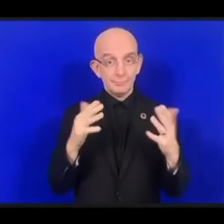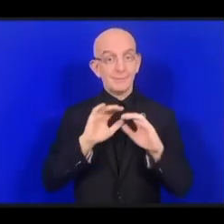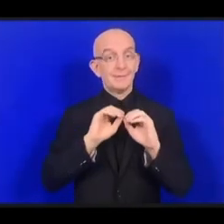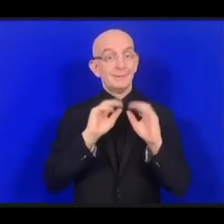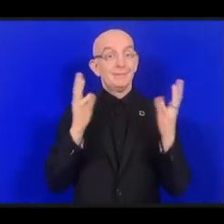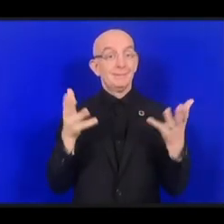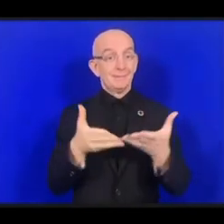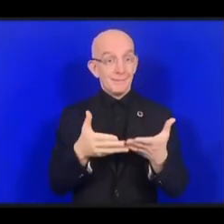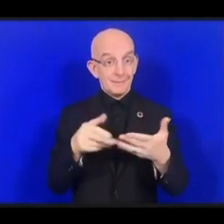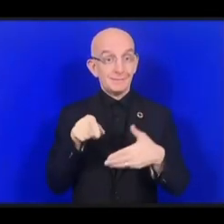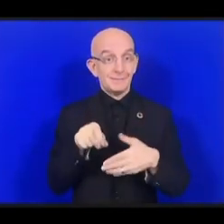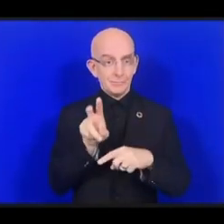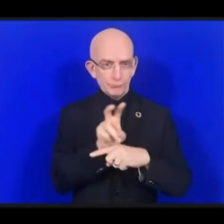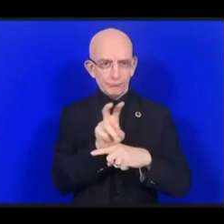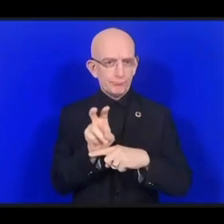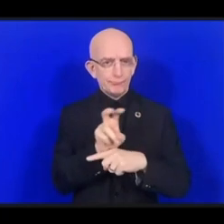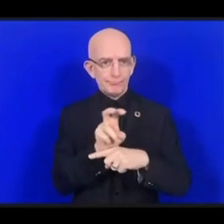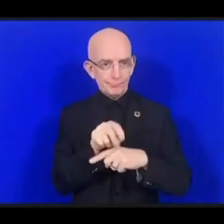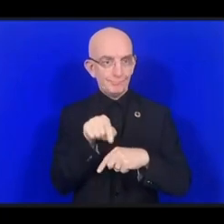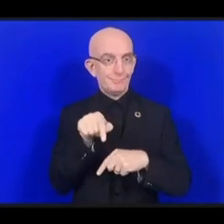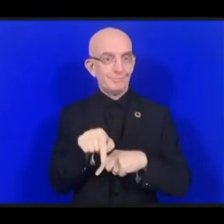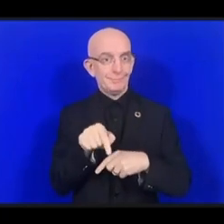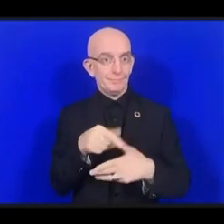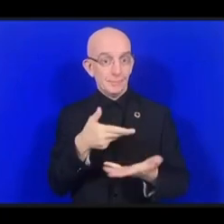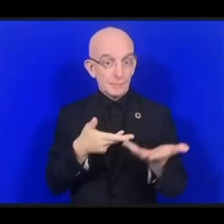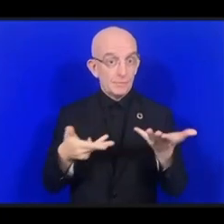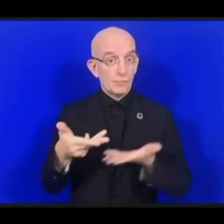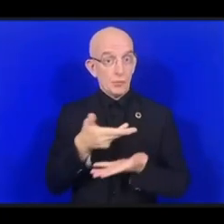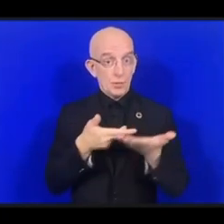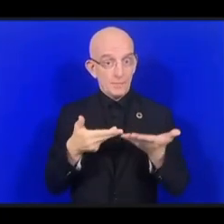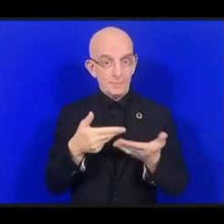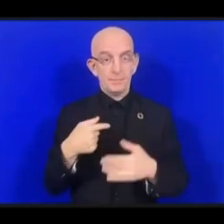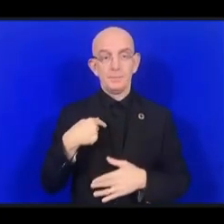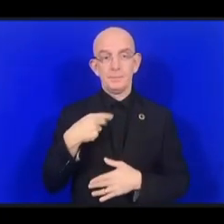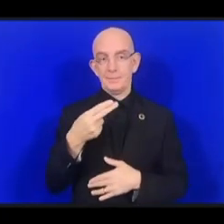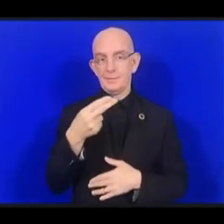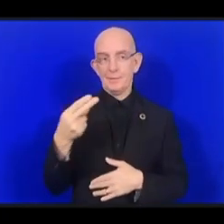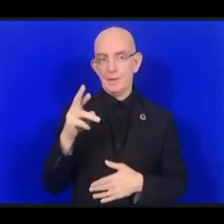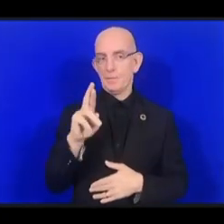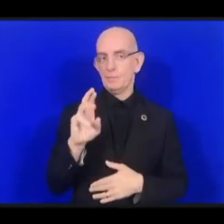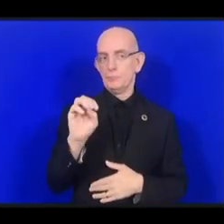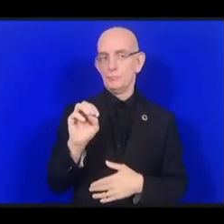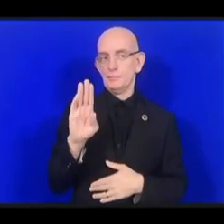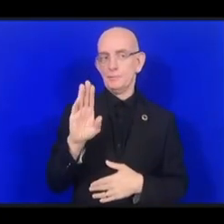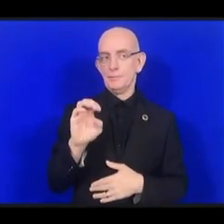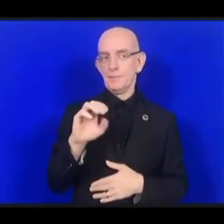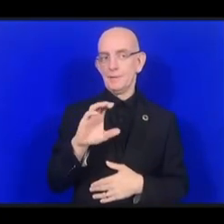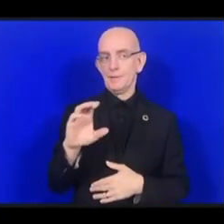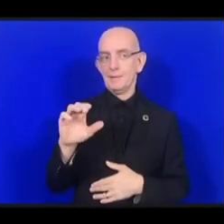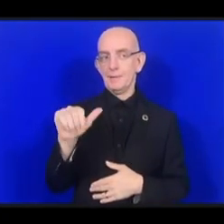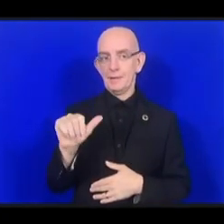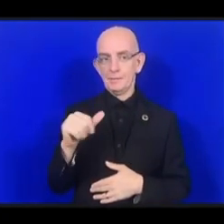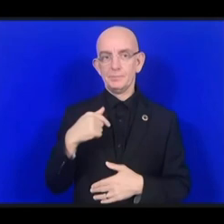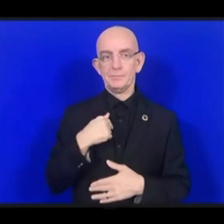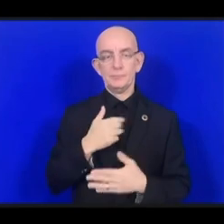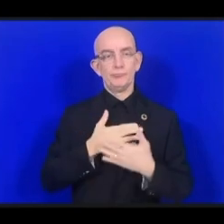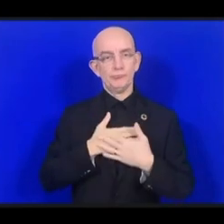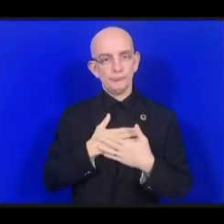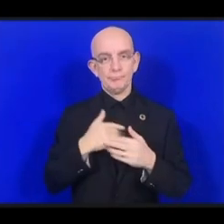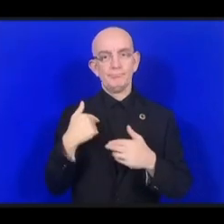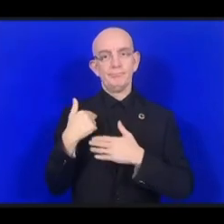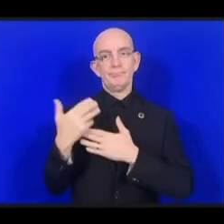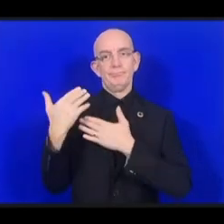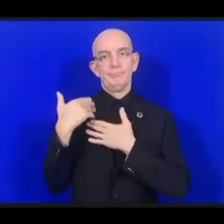ます今回のigf基と2023を締めくくるイベントとしてマルチステークホルダーの代表の挨拶